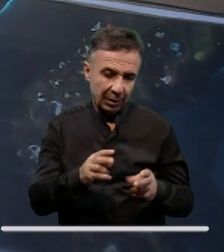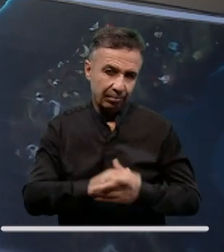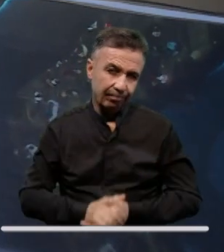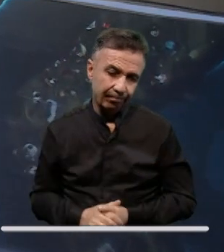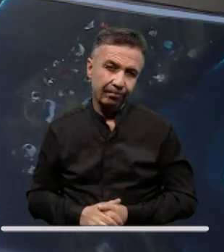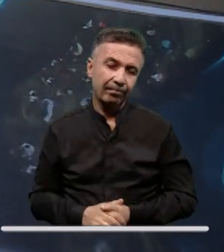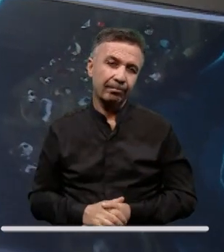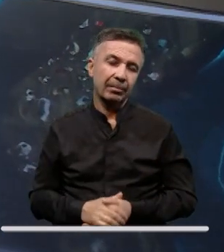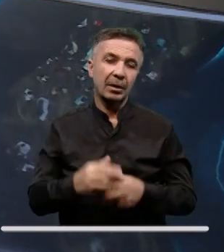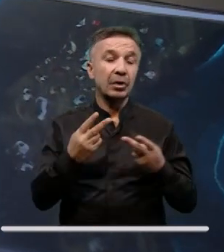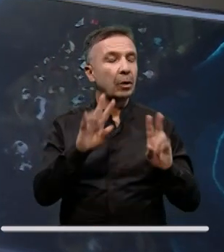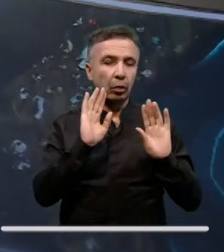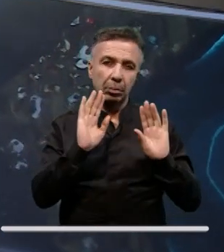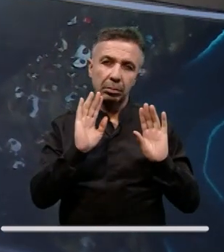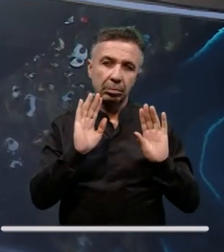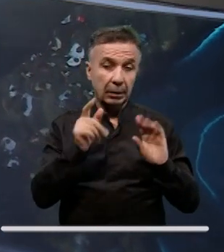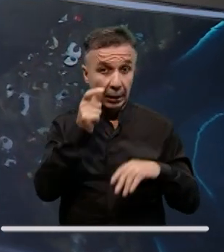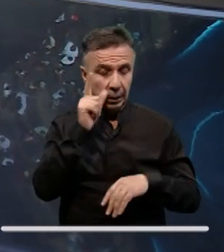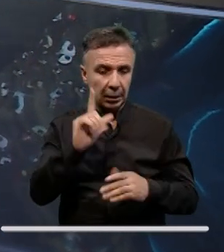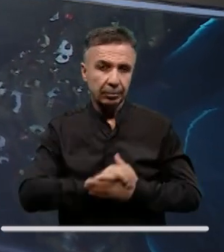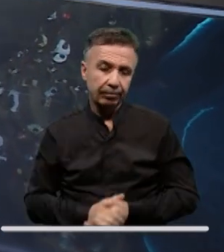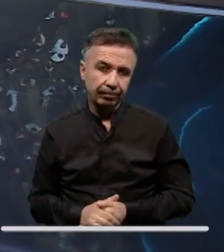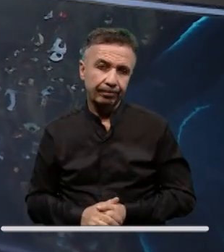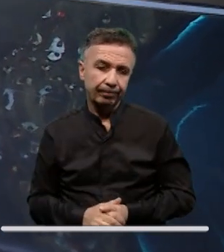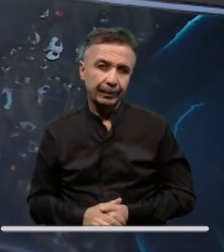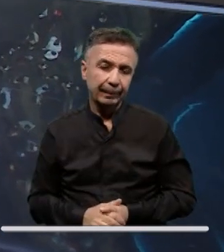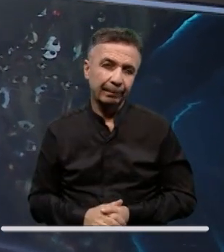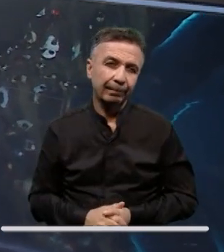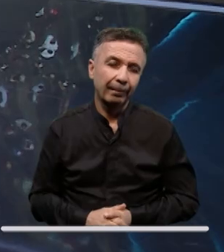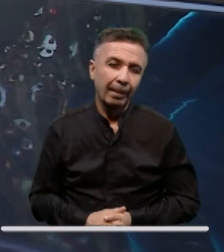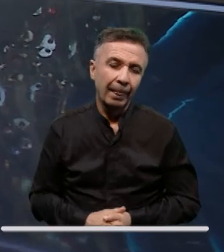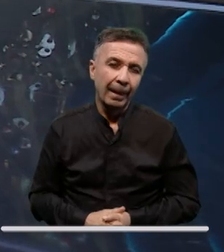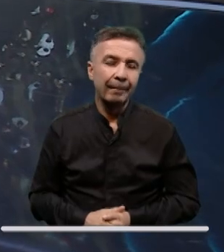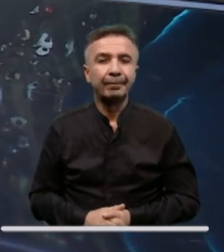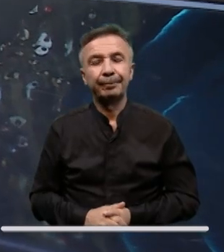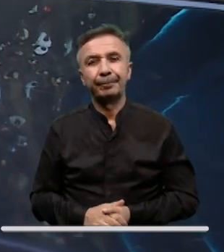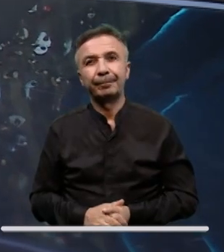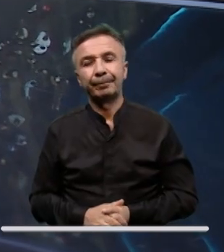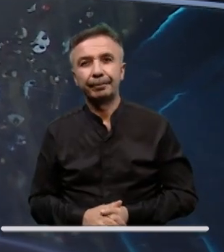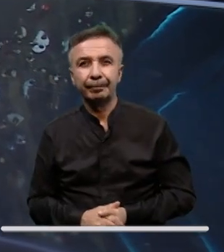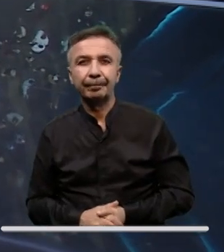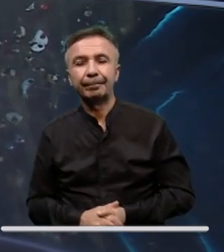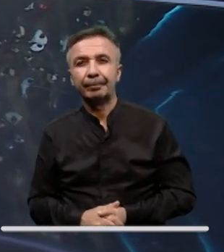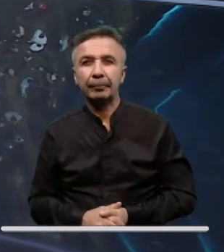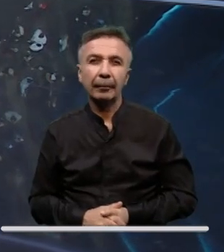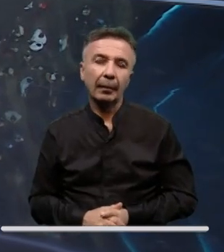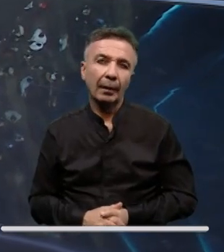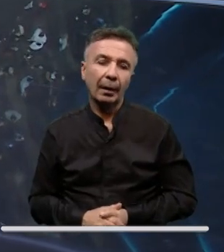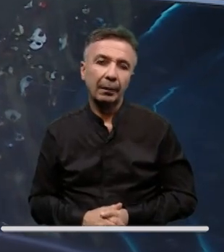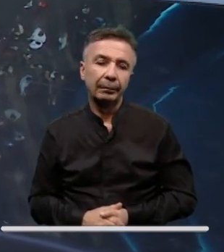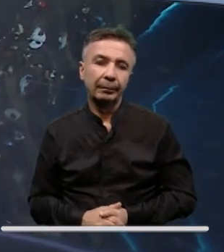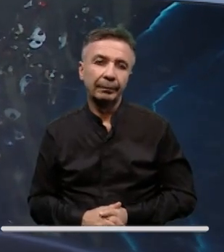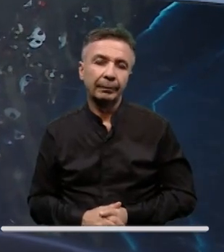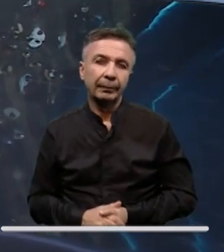bir işlem olur Eyvallah hocam Teşekkür ederiz yani ayağımızı yorganımıza göre uzatmam gerekiyor Uz Rabbim